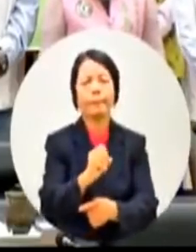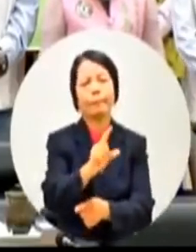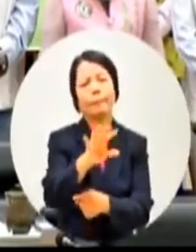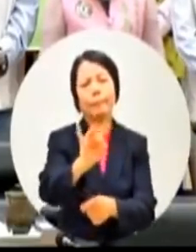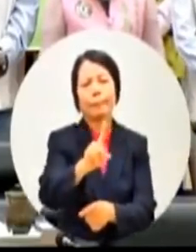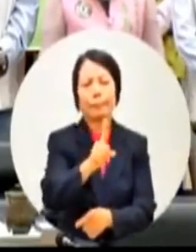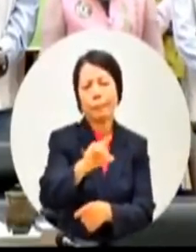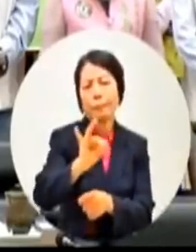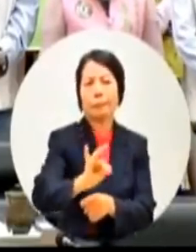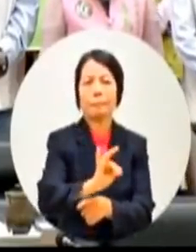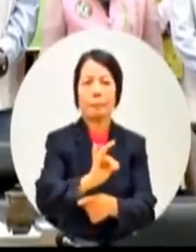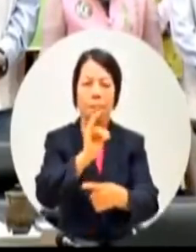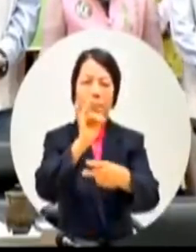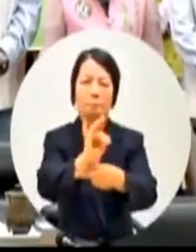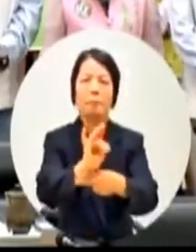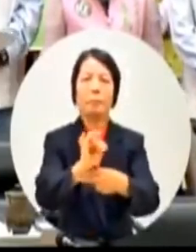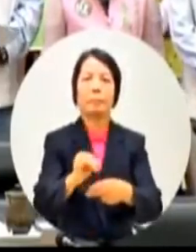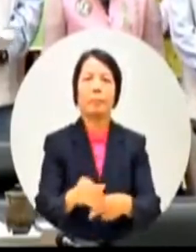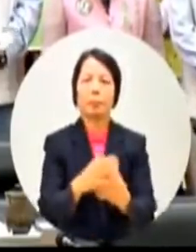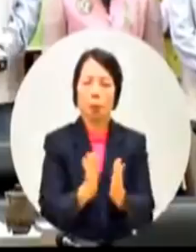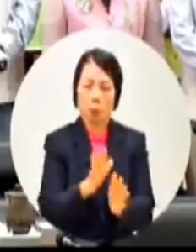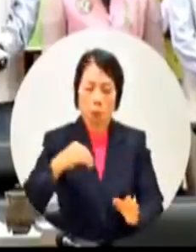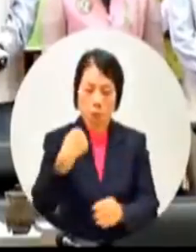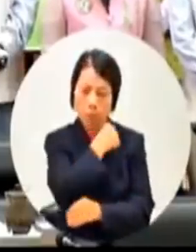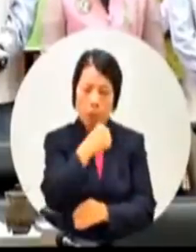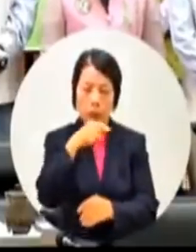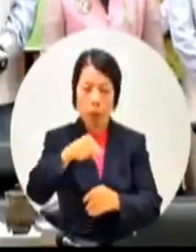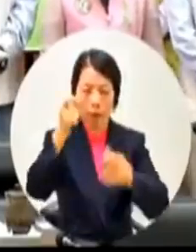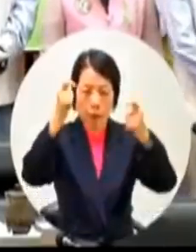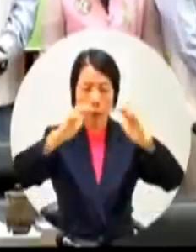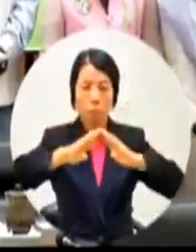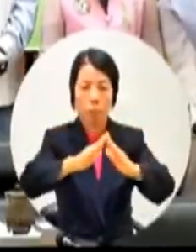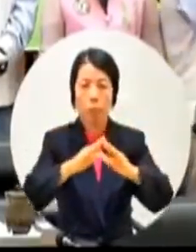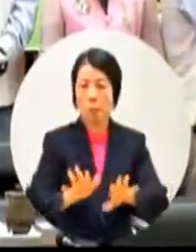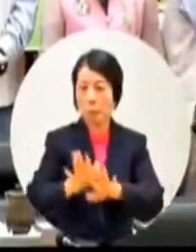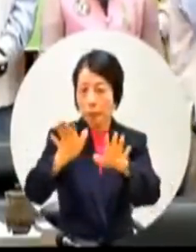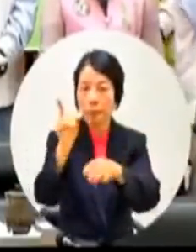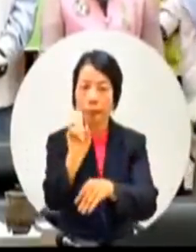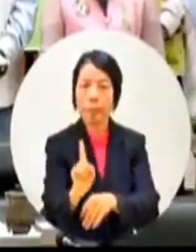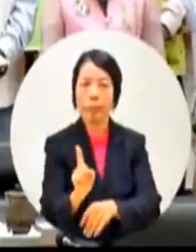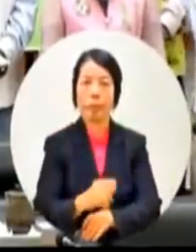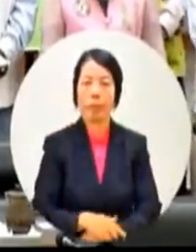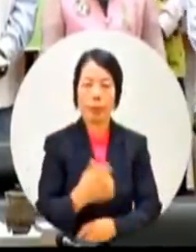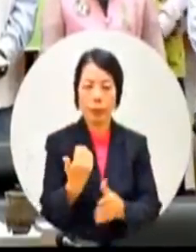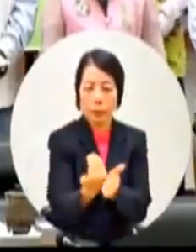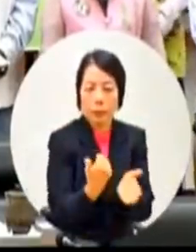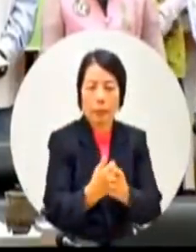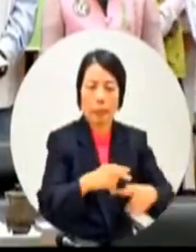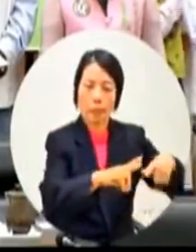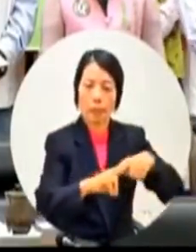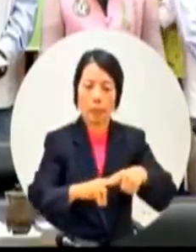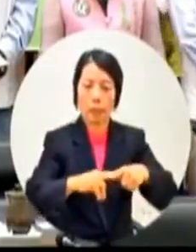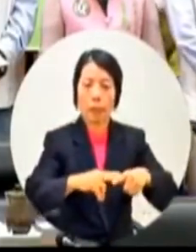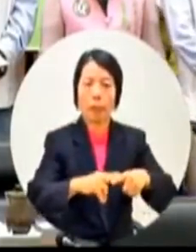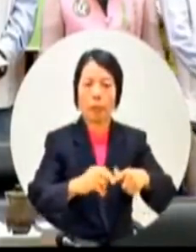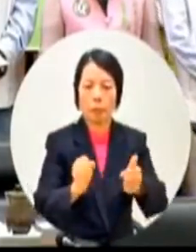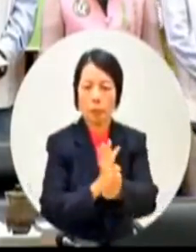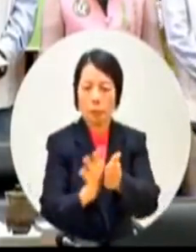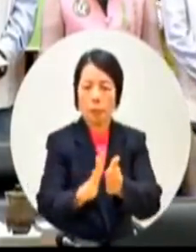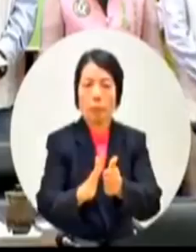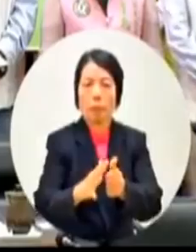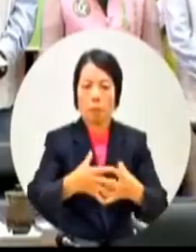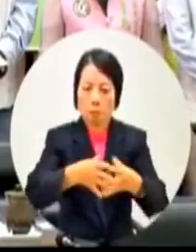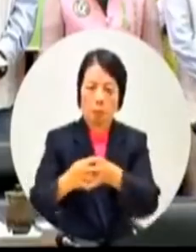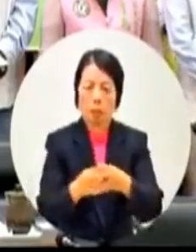拢期待。对拄啊，恁拄啊介绍的新的团队，我们觉得是有一个焕然一新的感觉。那我们希